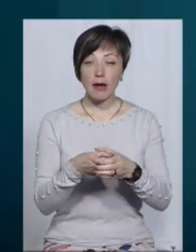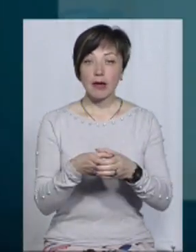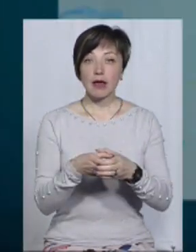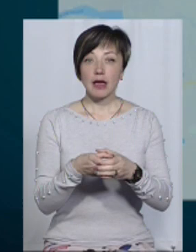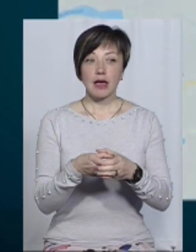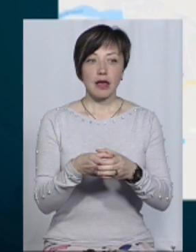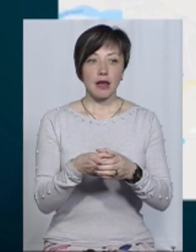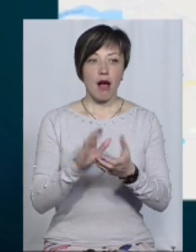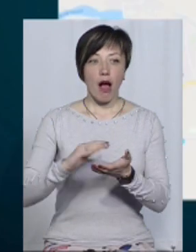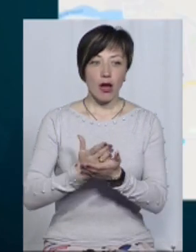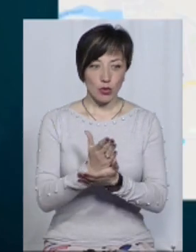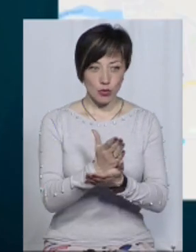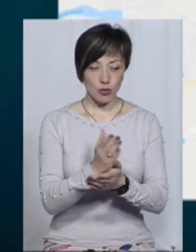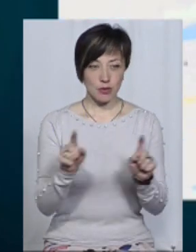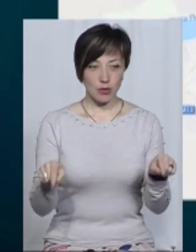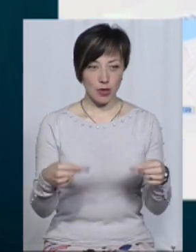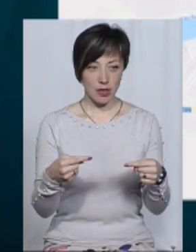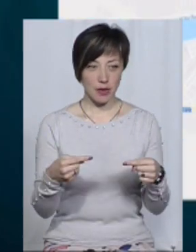створили інтерактивну карту